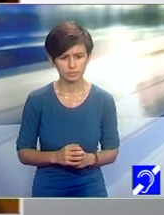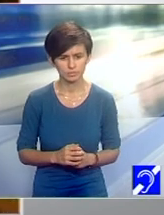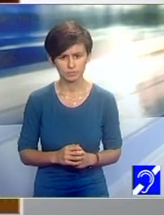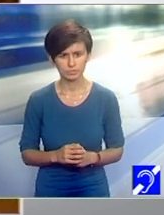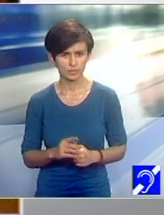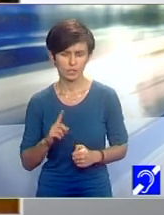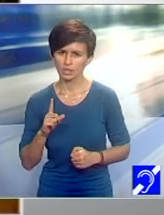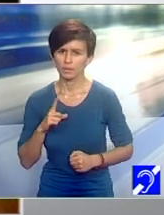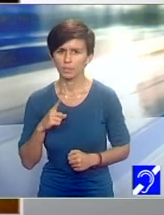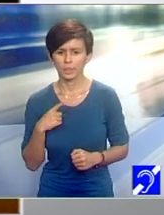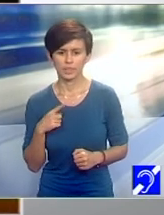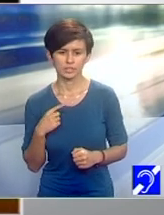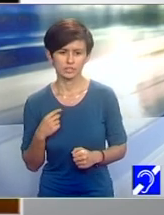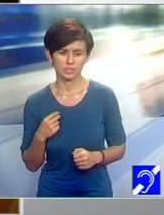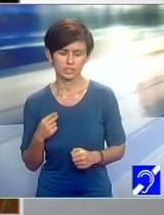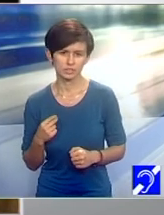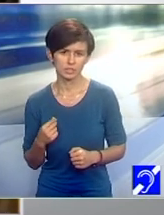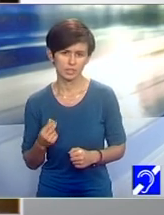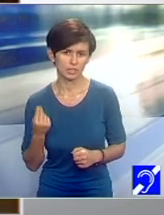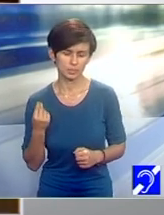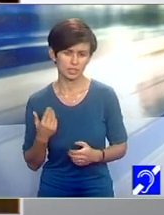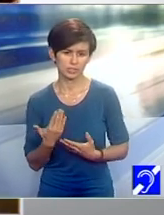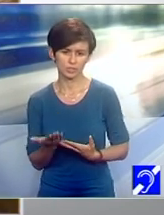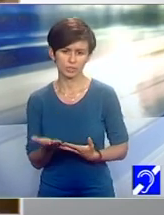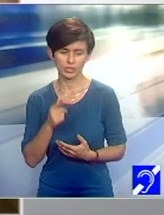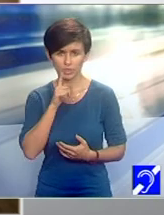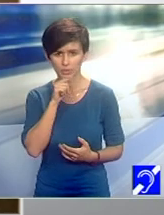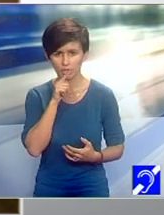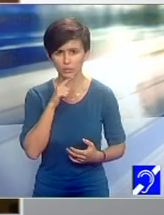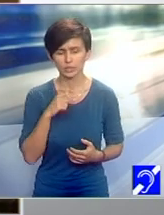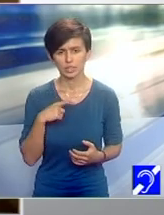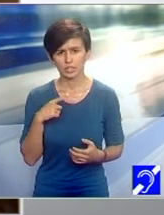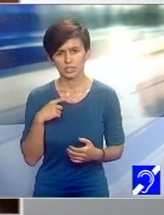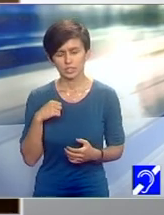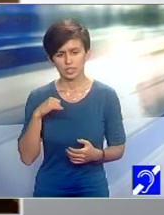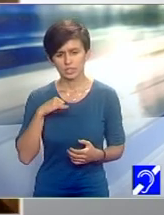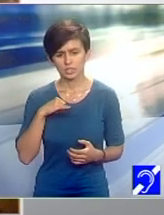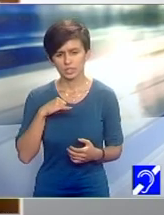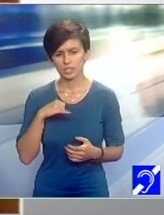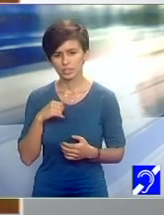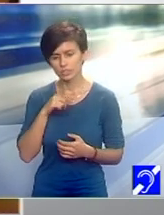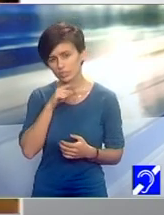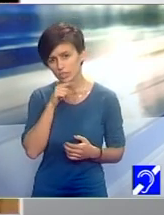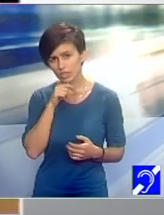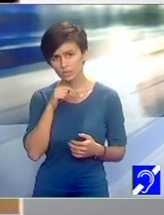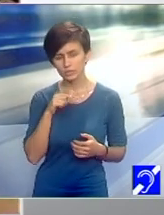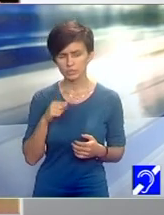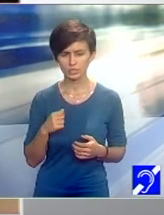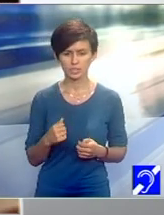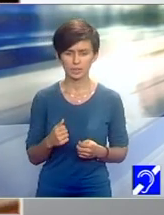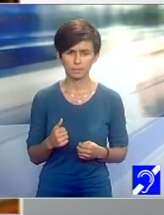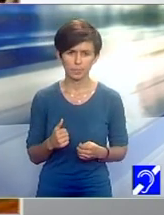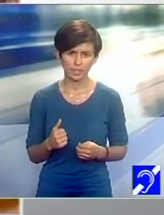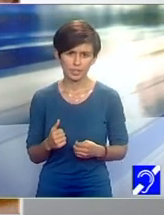acolo unde nu este interes și unde ne scapă motivele pentru care, la un moment dat, scade acest